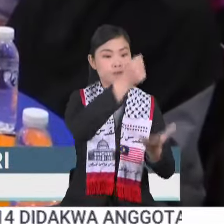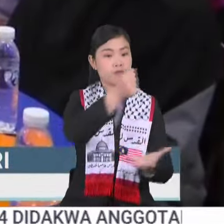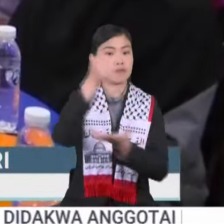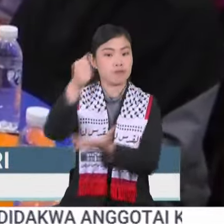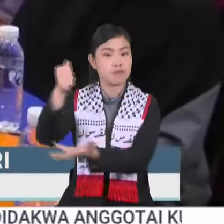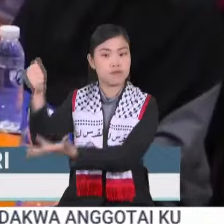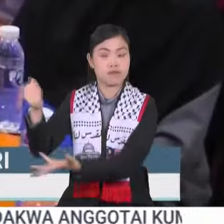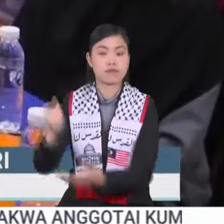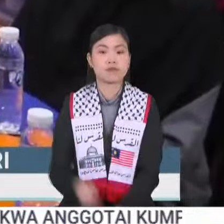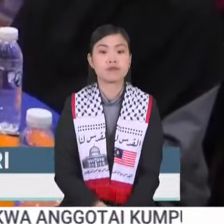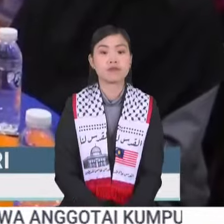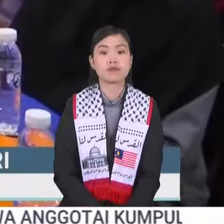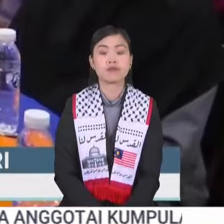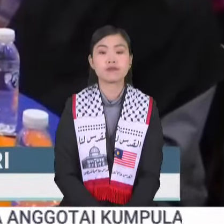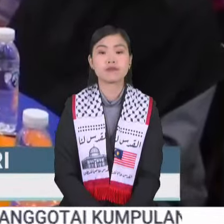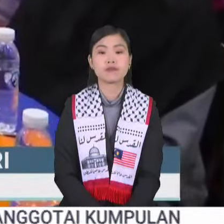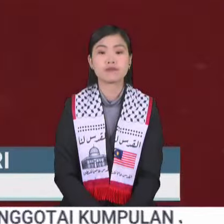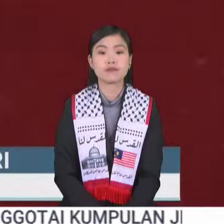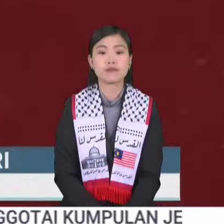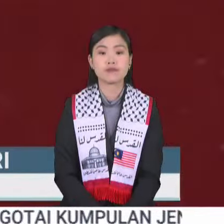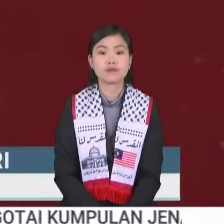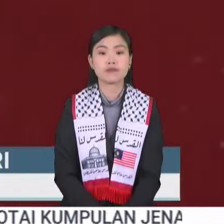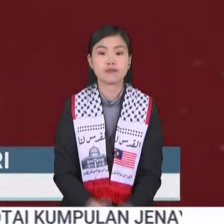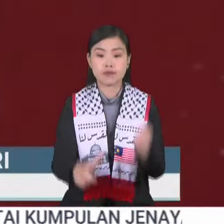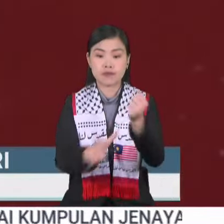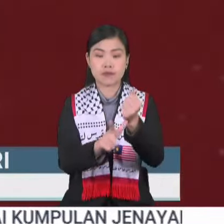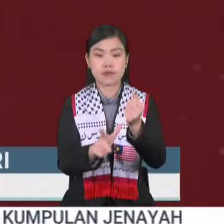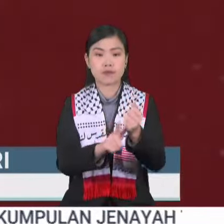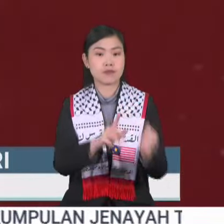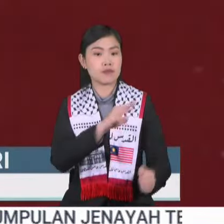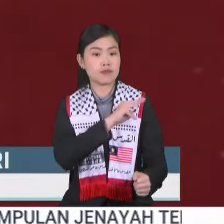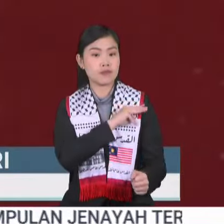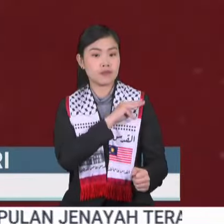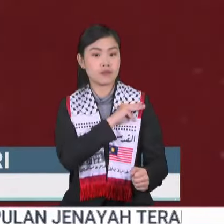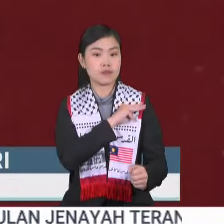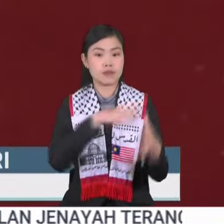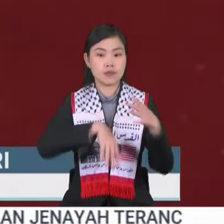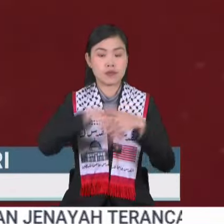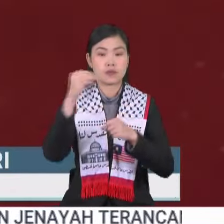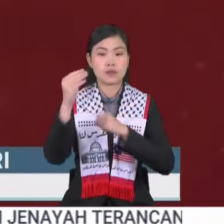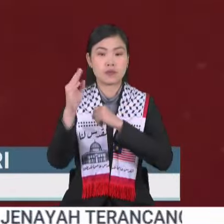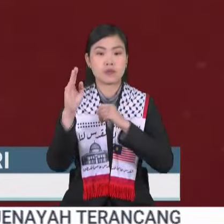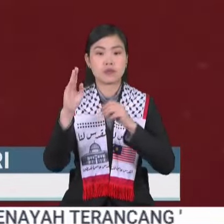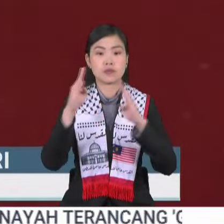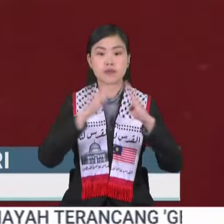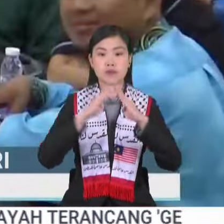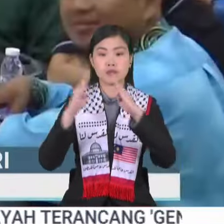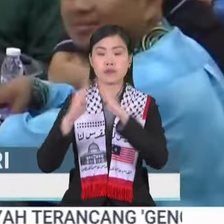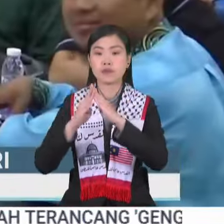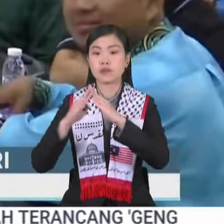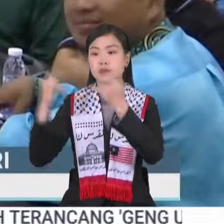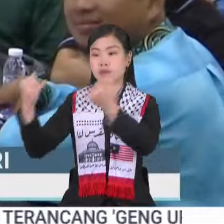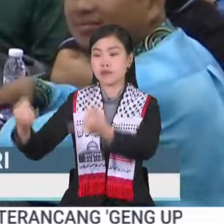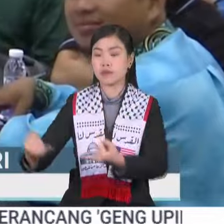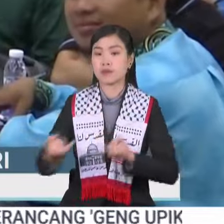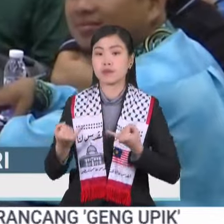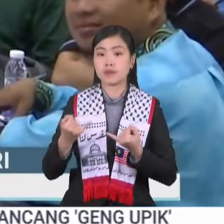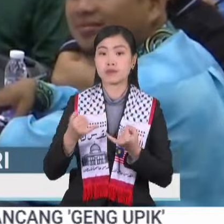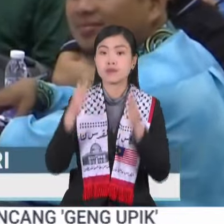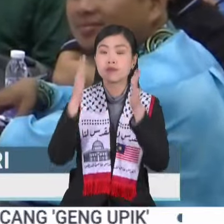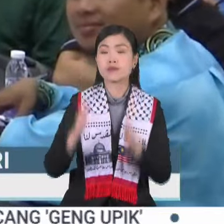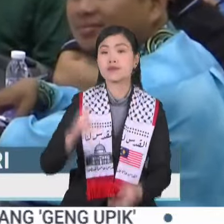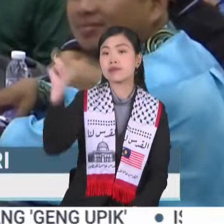Ramadan pembantu menteri pembangunan luar Bandar Datuk Samad jamri mengajak umat Islam untuk menjadikan